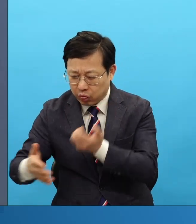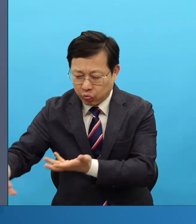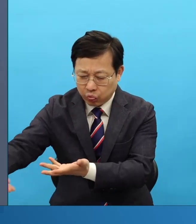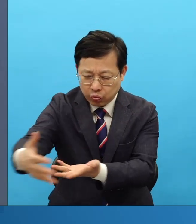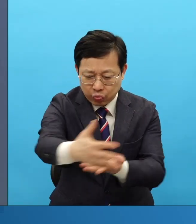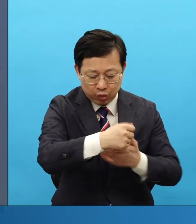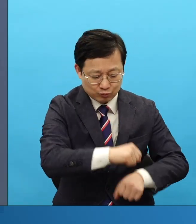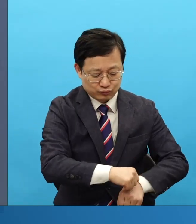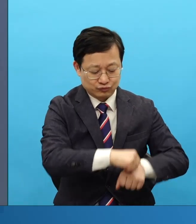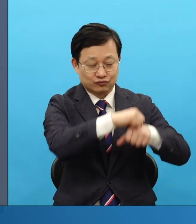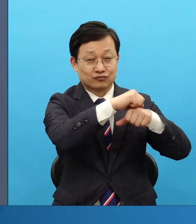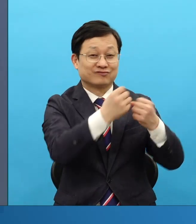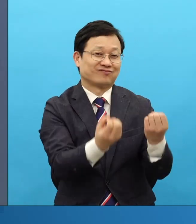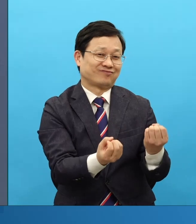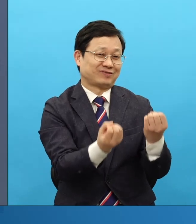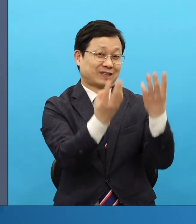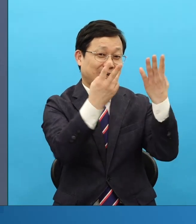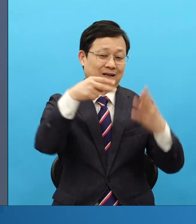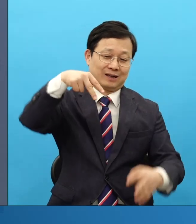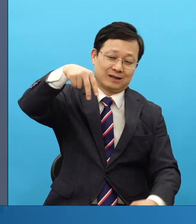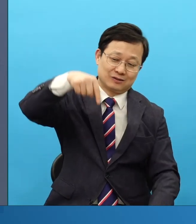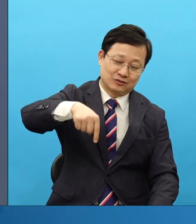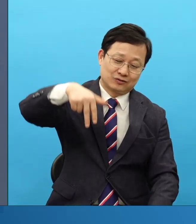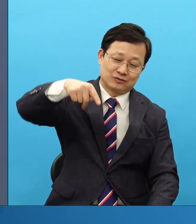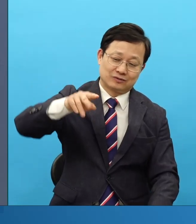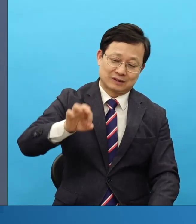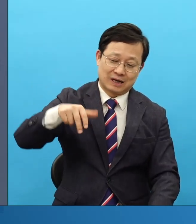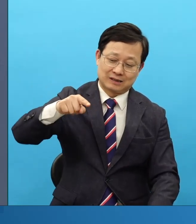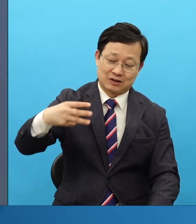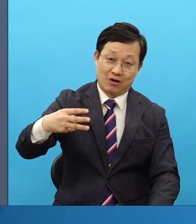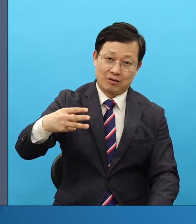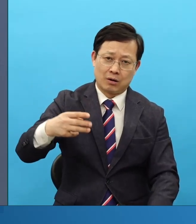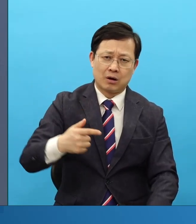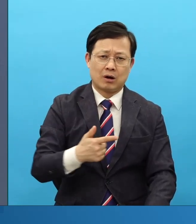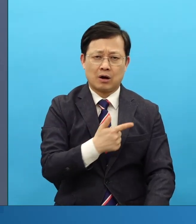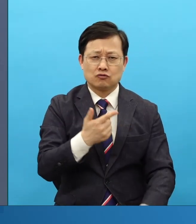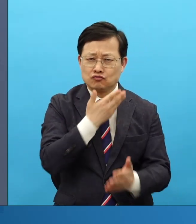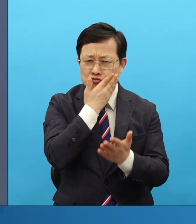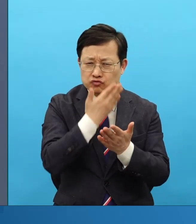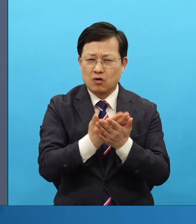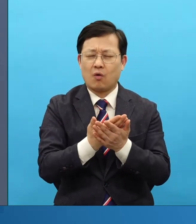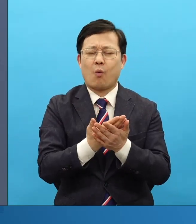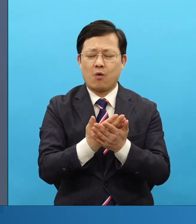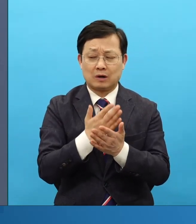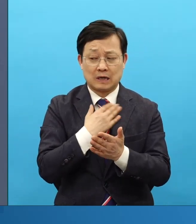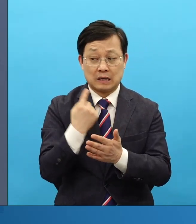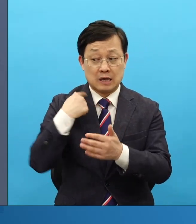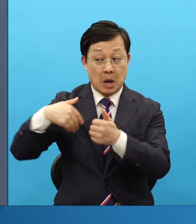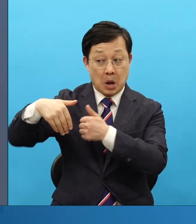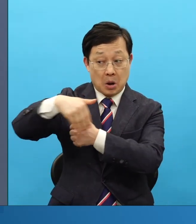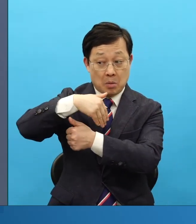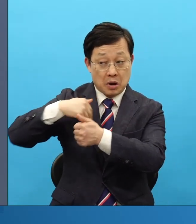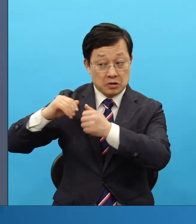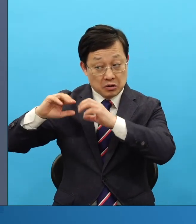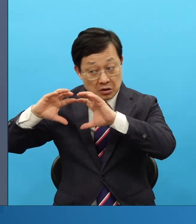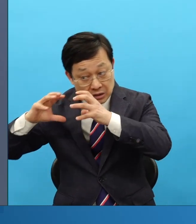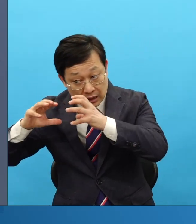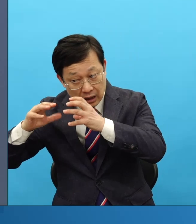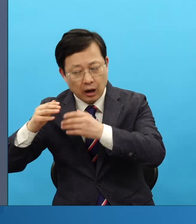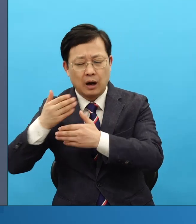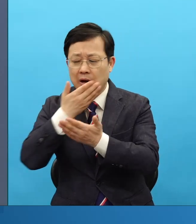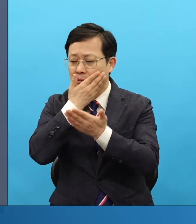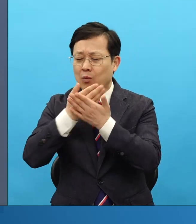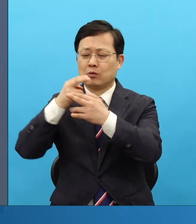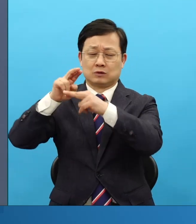And so it means that they have harvested the crops. 그러니까 어마어마한 배경이죠. And so this is a tremendous 이 background. 세 가지를 가지고 있는 겁니다.